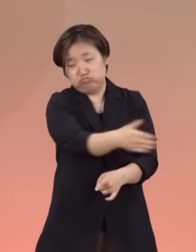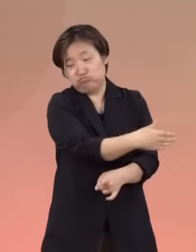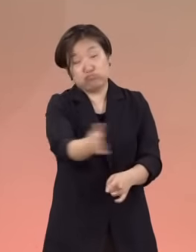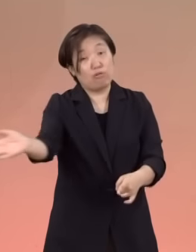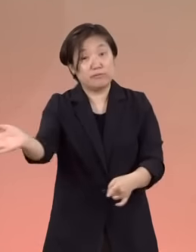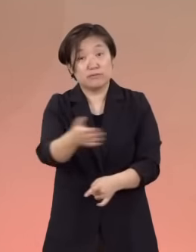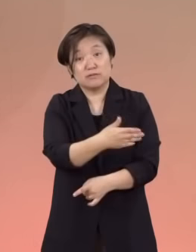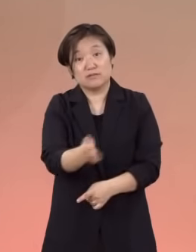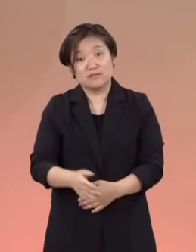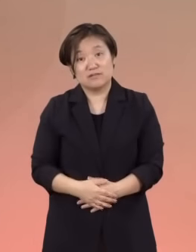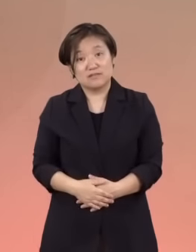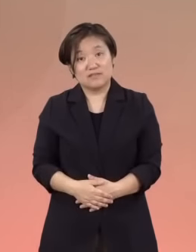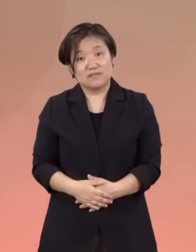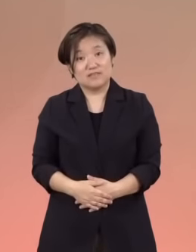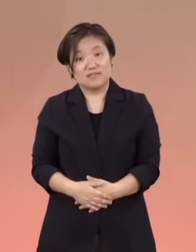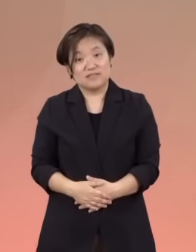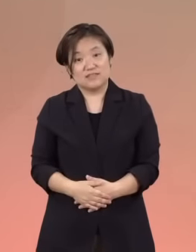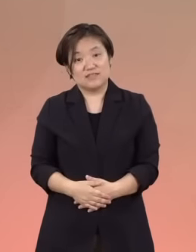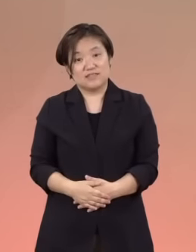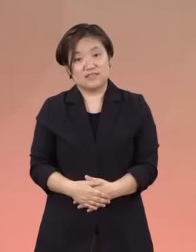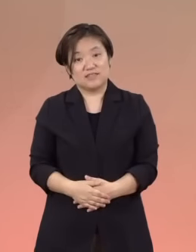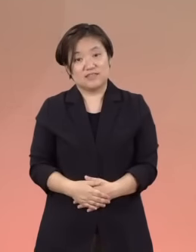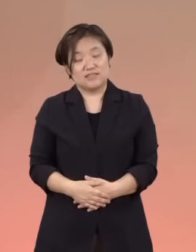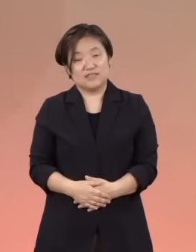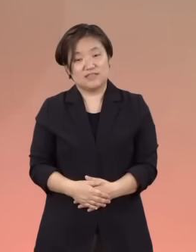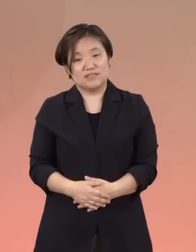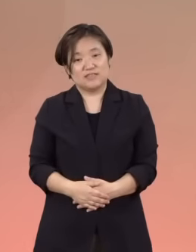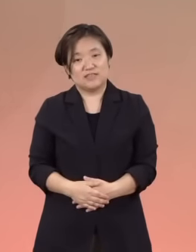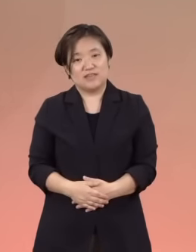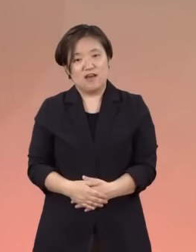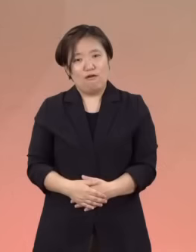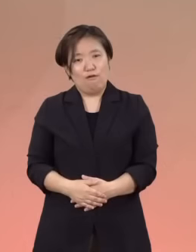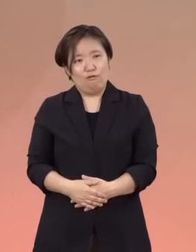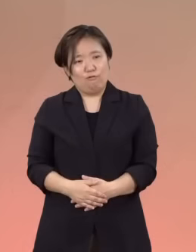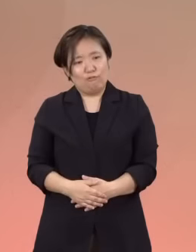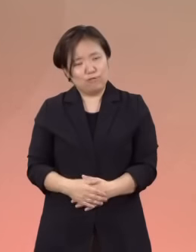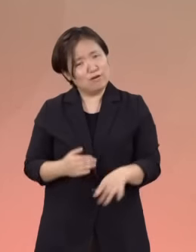없었거든요 이런 현상이 너무 빈번하게